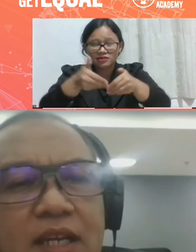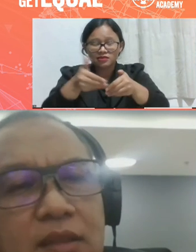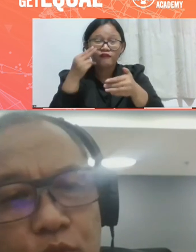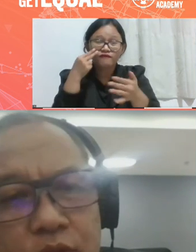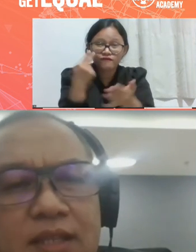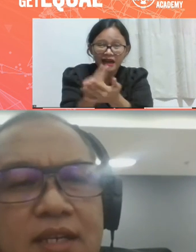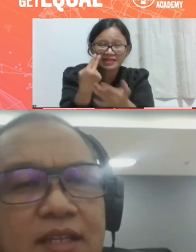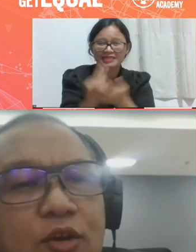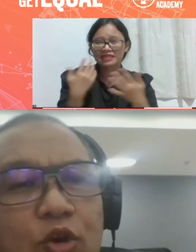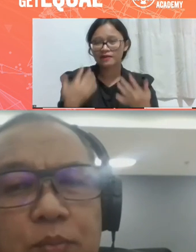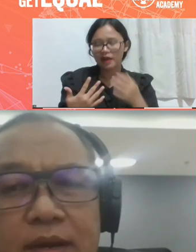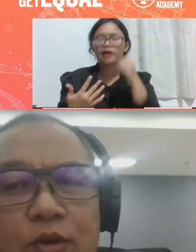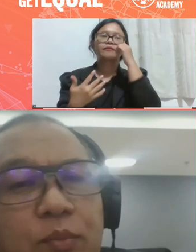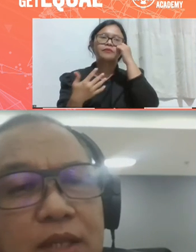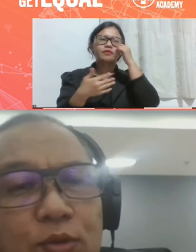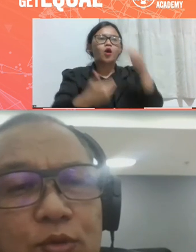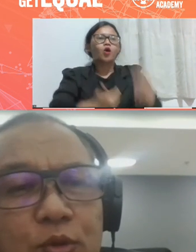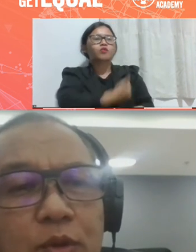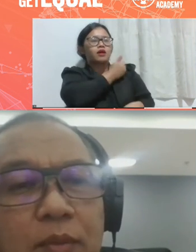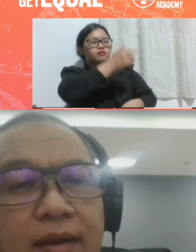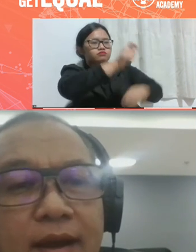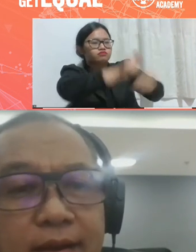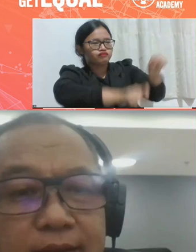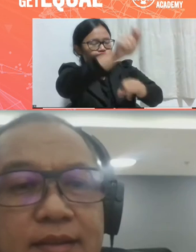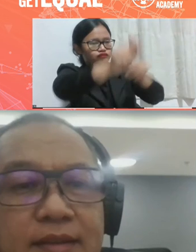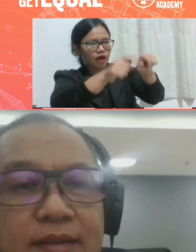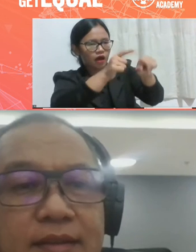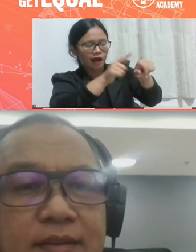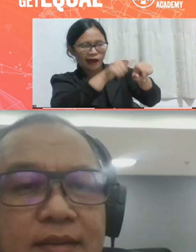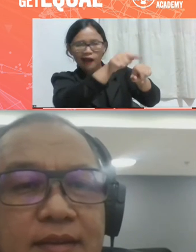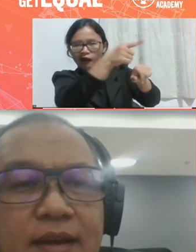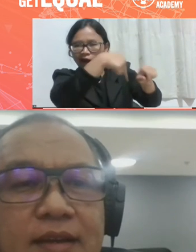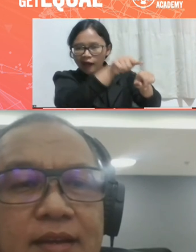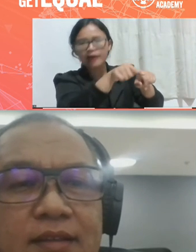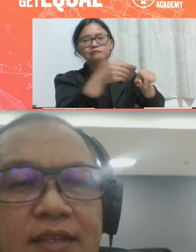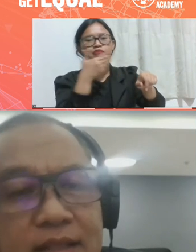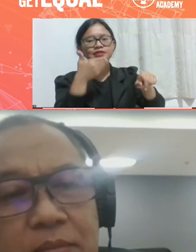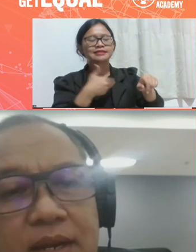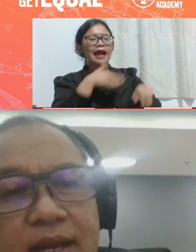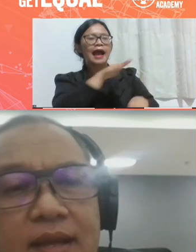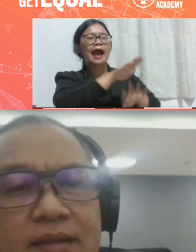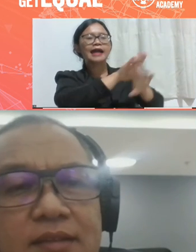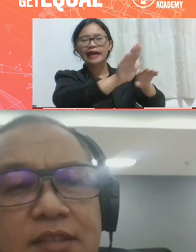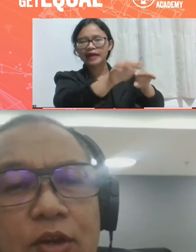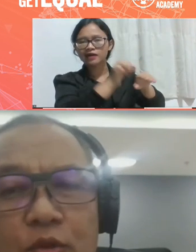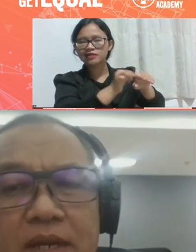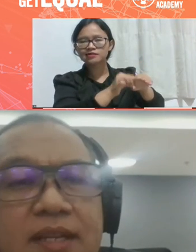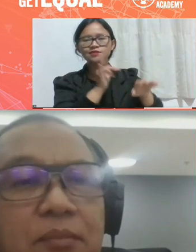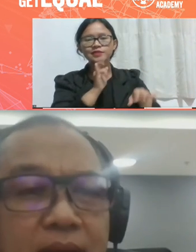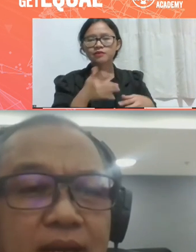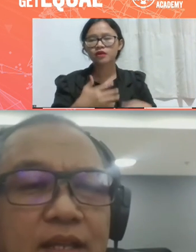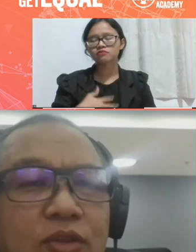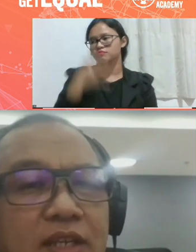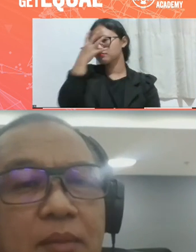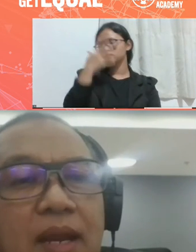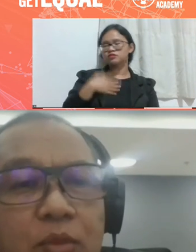fakta-fakta yang saya temui ternyata korban-korban terutama anak-anak ini ya, ternyata mereka cenderung